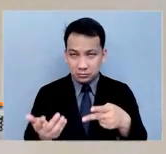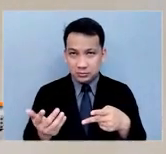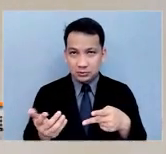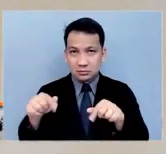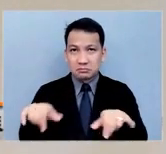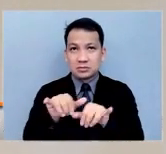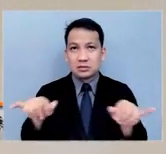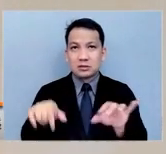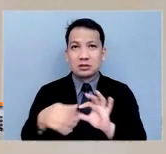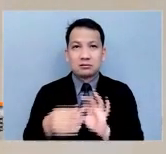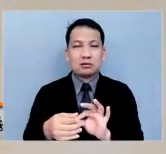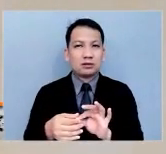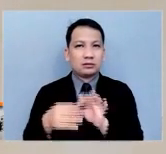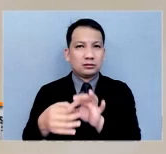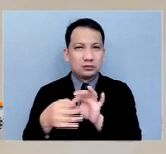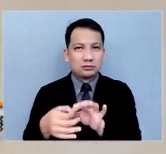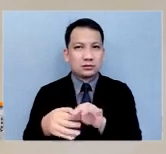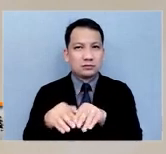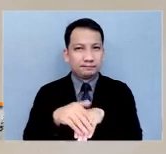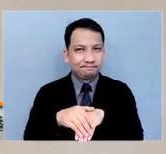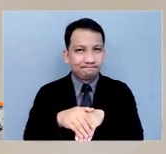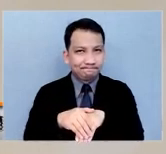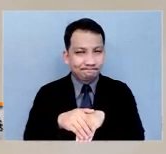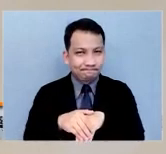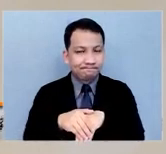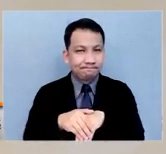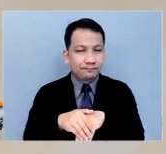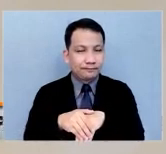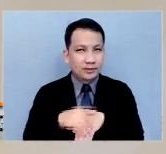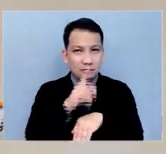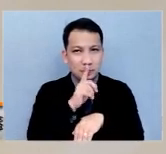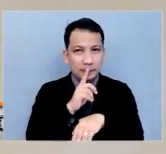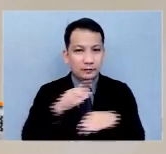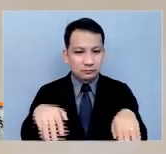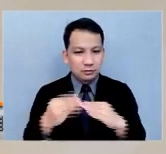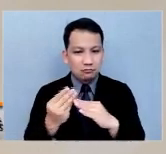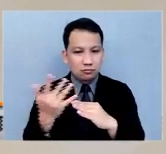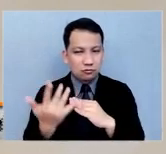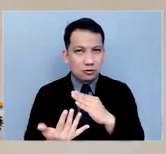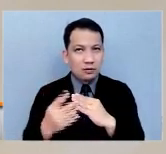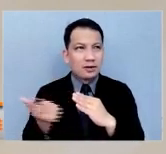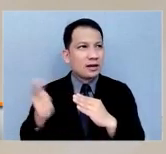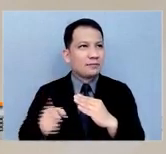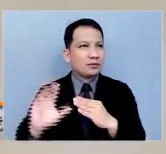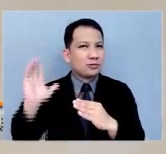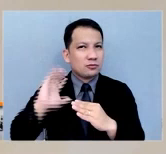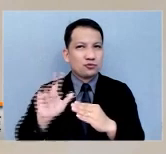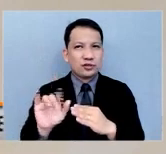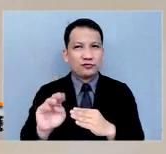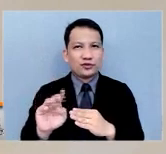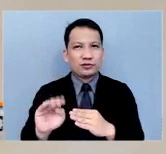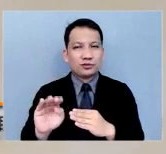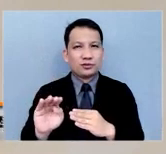lang. Yung relatively tahimik na paglabas ng mga volcanic materials. Nangyari na po ito noong 2014. Halos